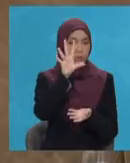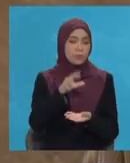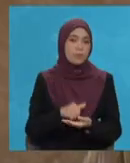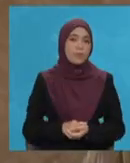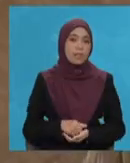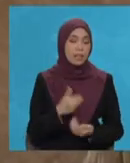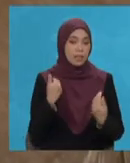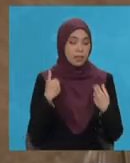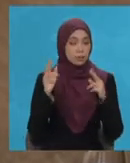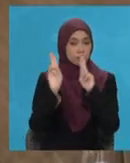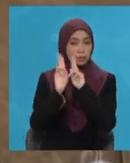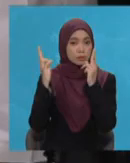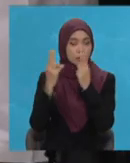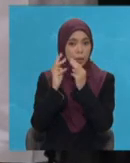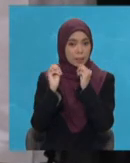masyarakat